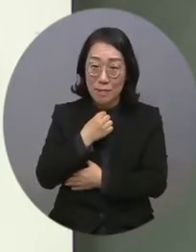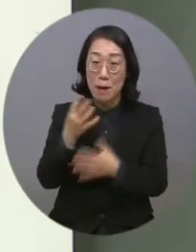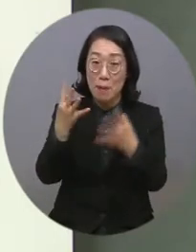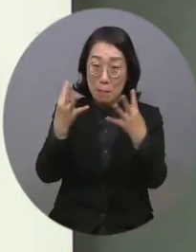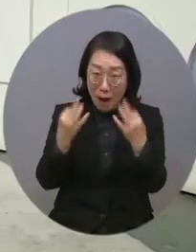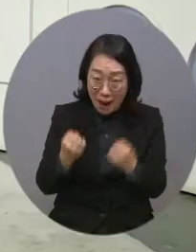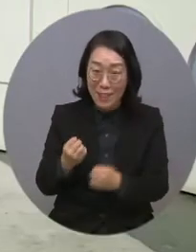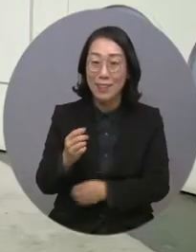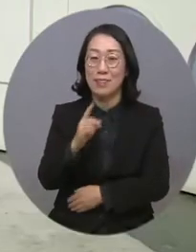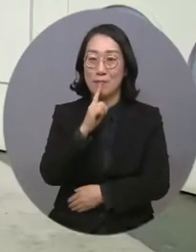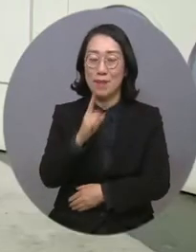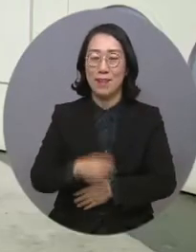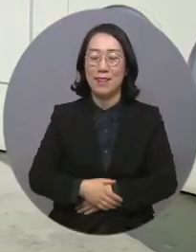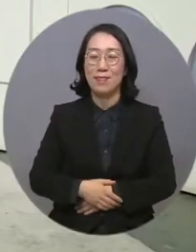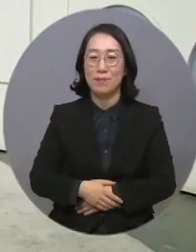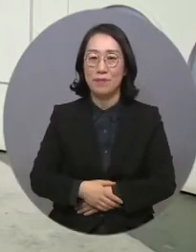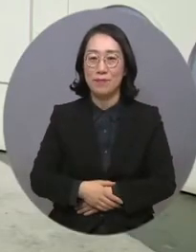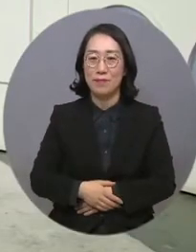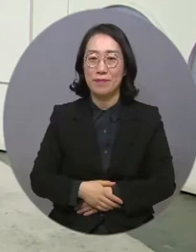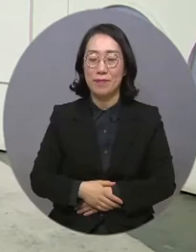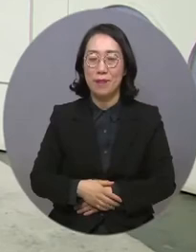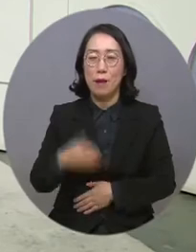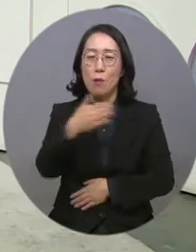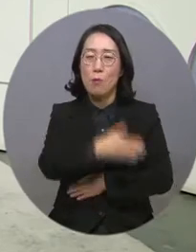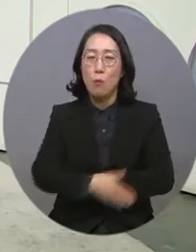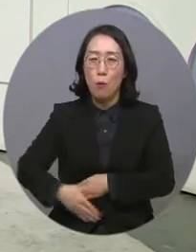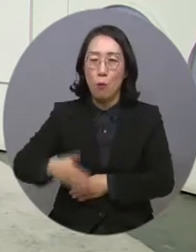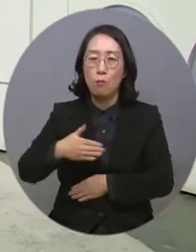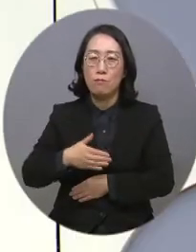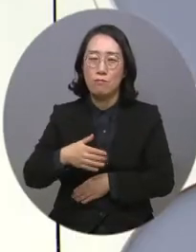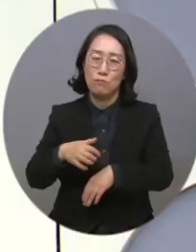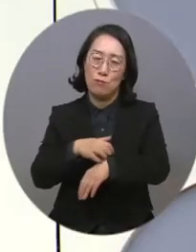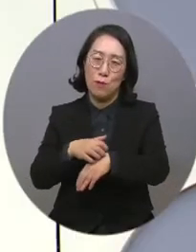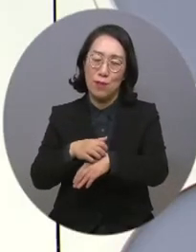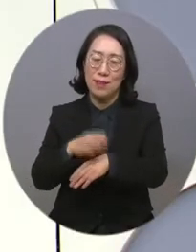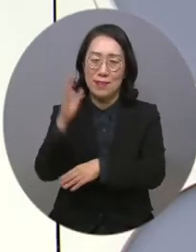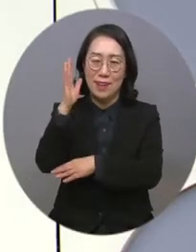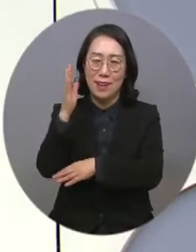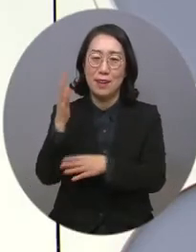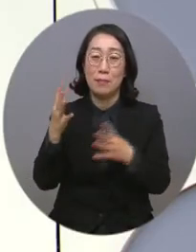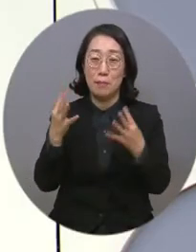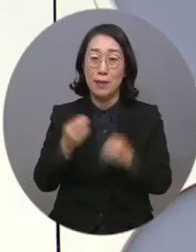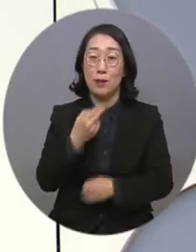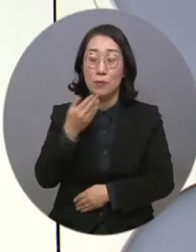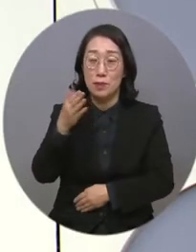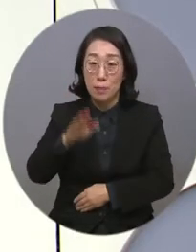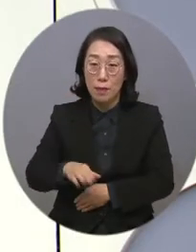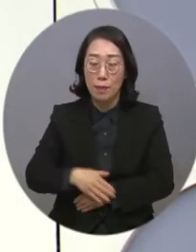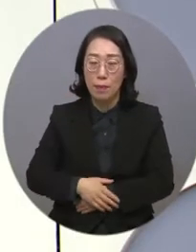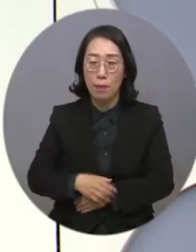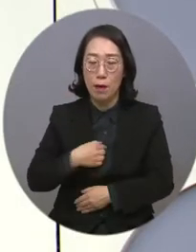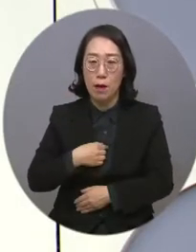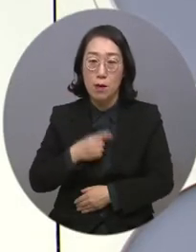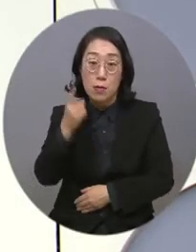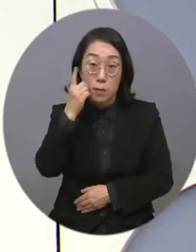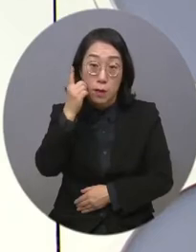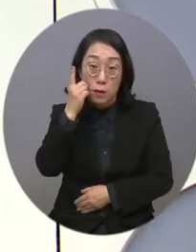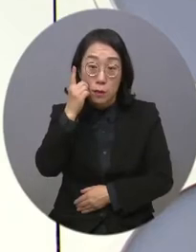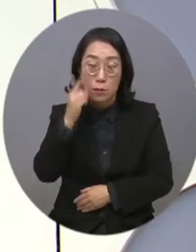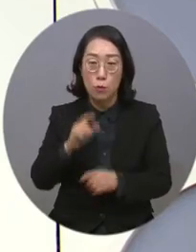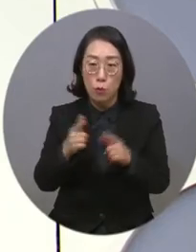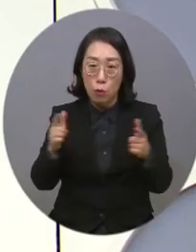있다고 들었는데 뭐 몸이 불편한 아들 자랑할 거리 별로 없고요. 제가 뭐 스마트폰이라든가 뭐 인터넷 잘 모르면